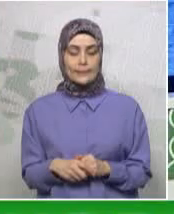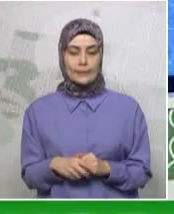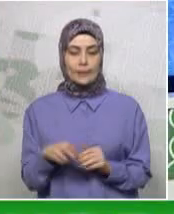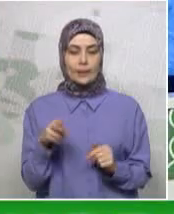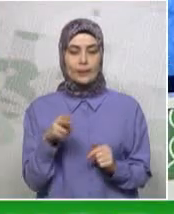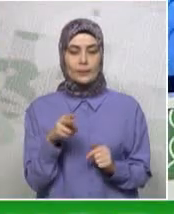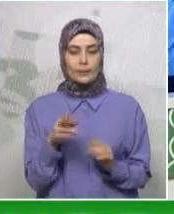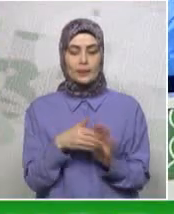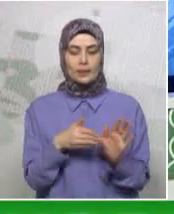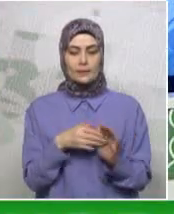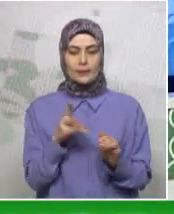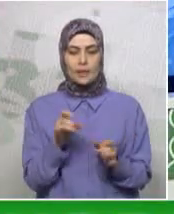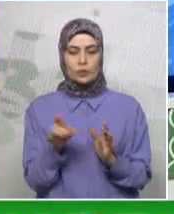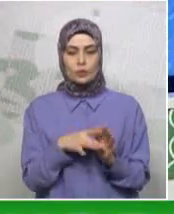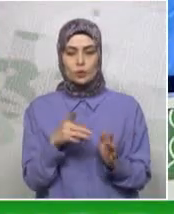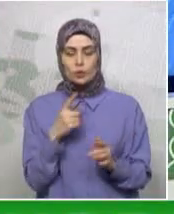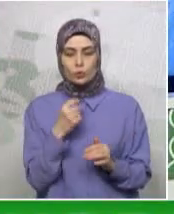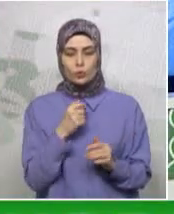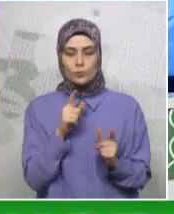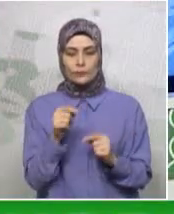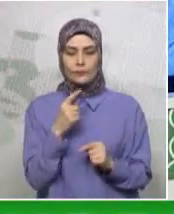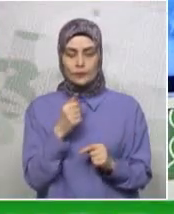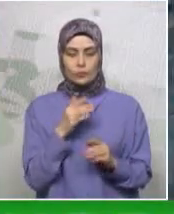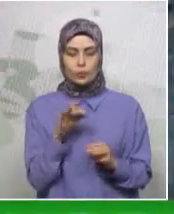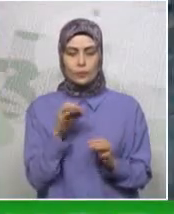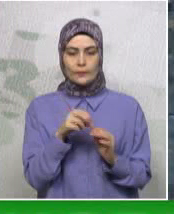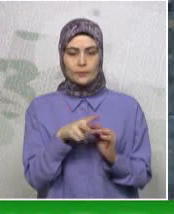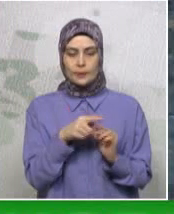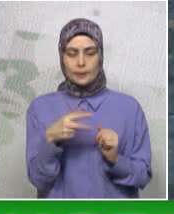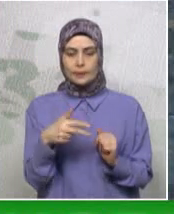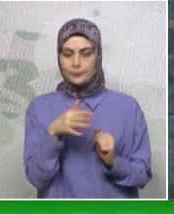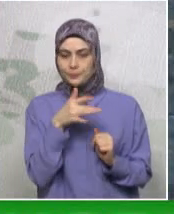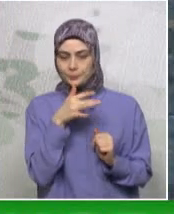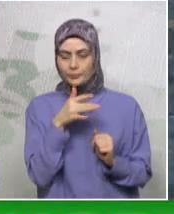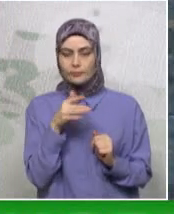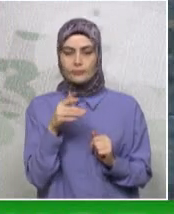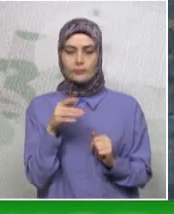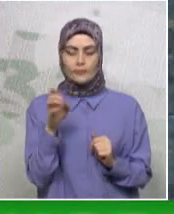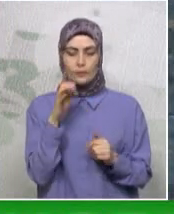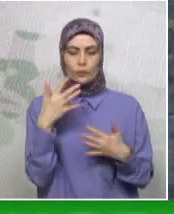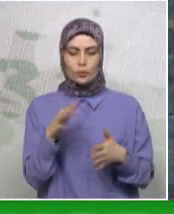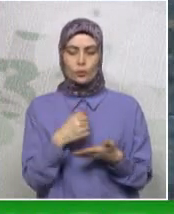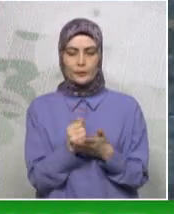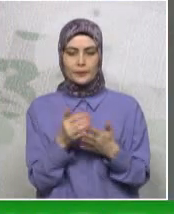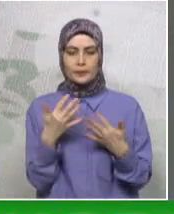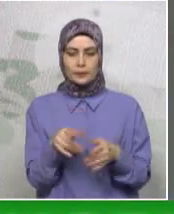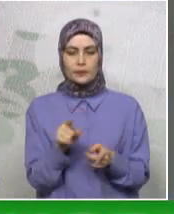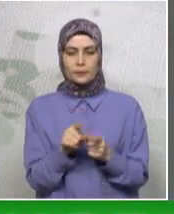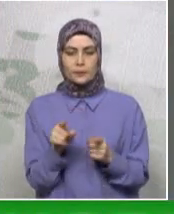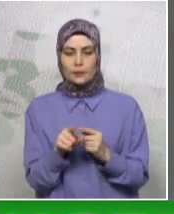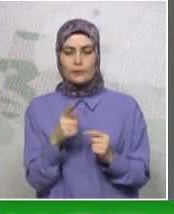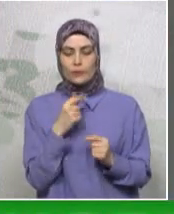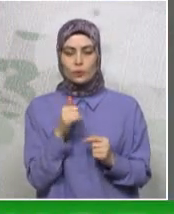Призыву на срочную службу будут подлежать граждане в возрасте от 18 до 30 лет. Правительство России утвердило изменения в области воинского